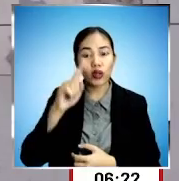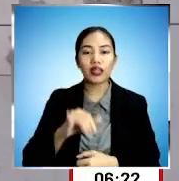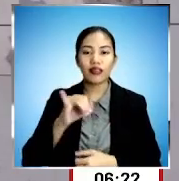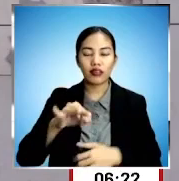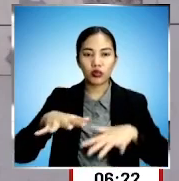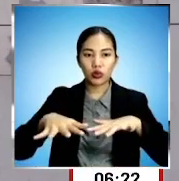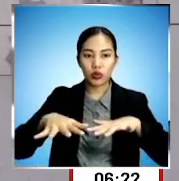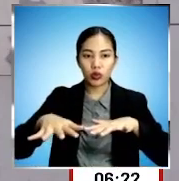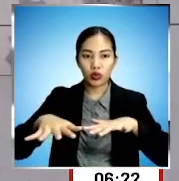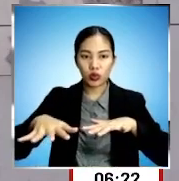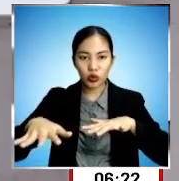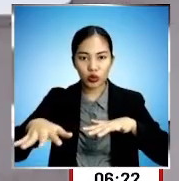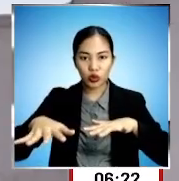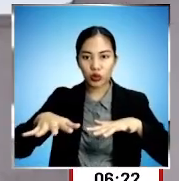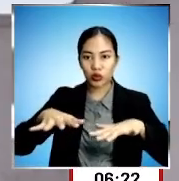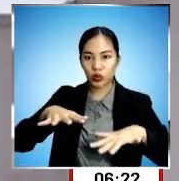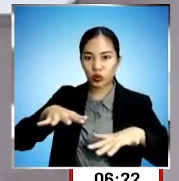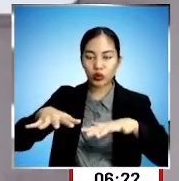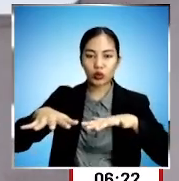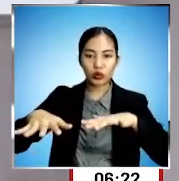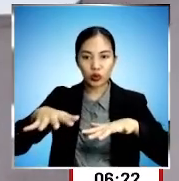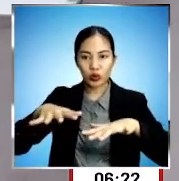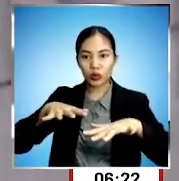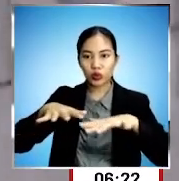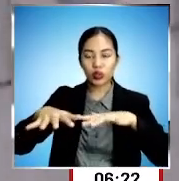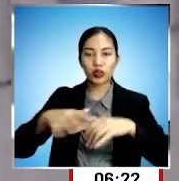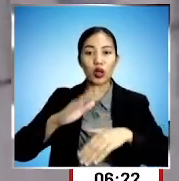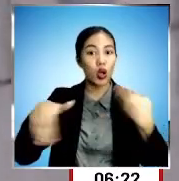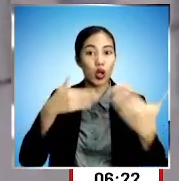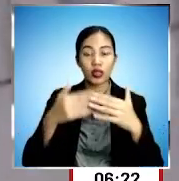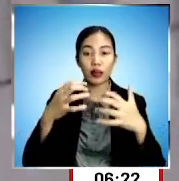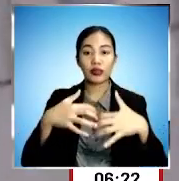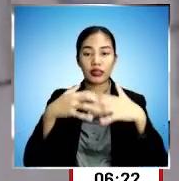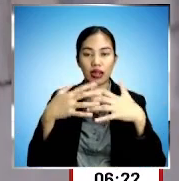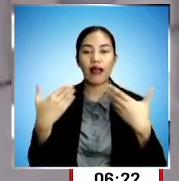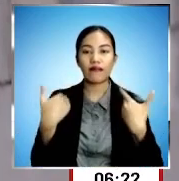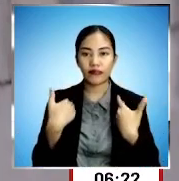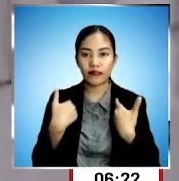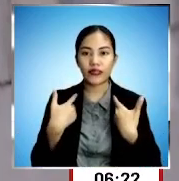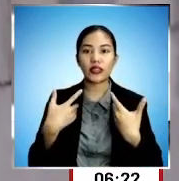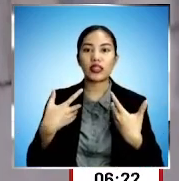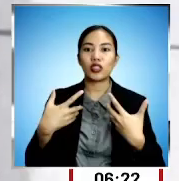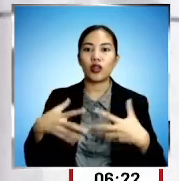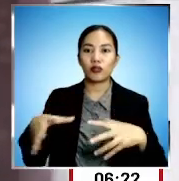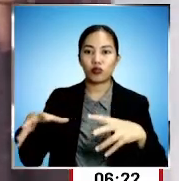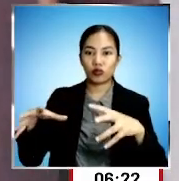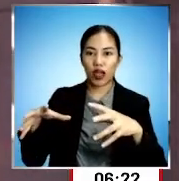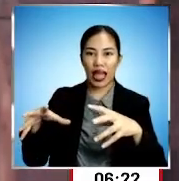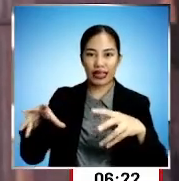Doon siya mag-i-slide. Lahat ng part ng building, ang mag-a-absorb na lang talaga ng lateral force due to earthquake is yung rubber.